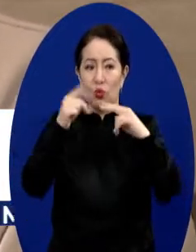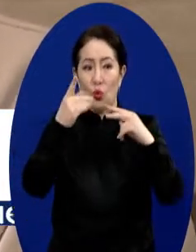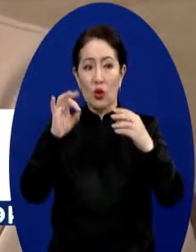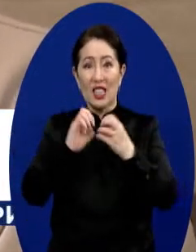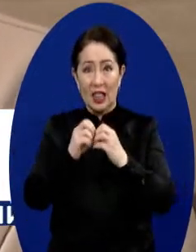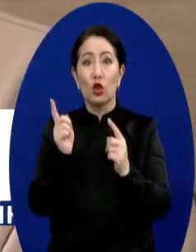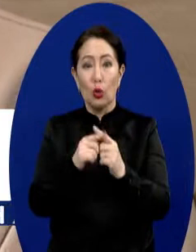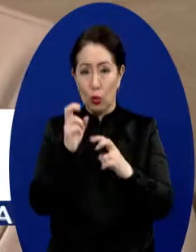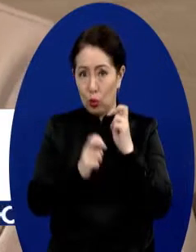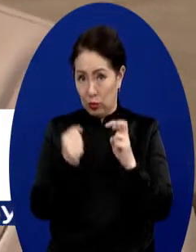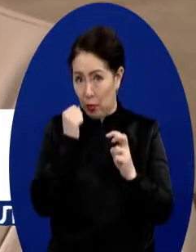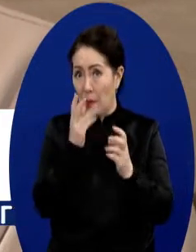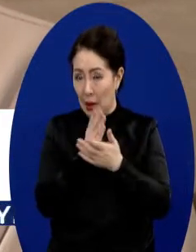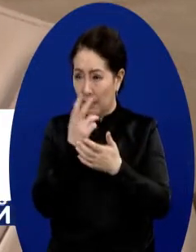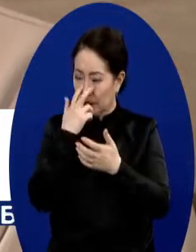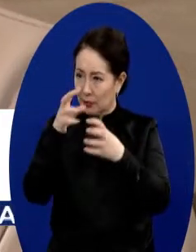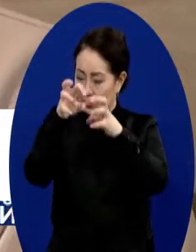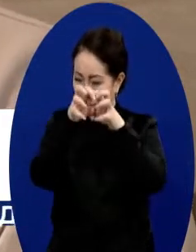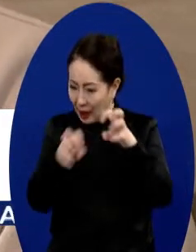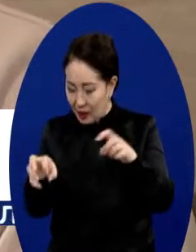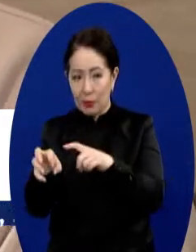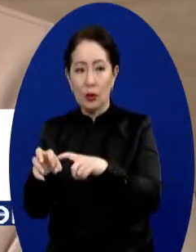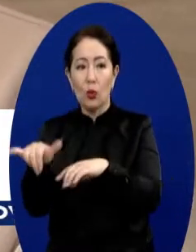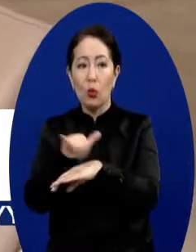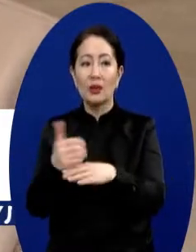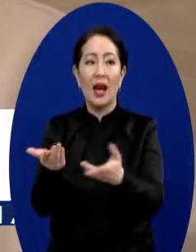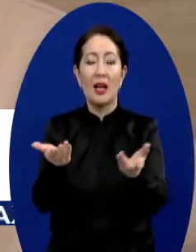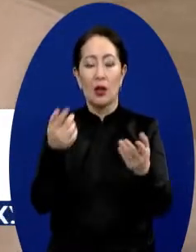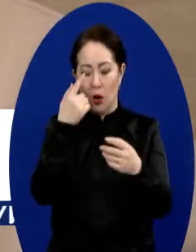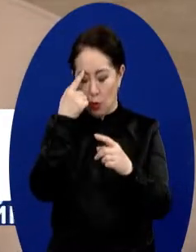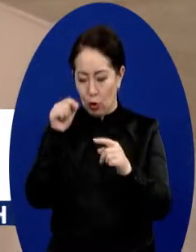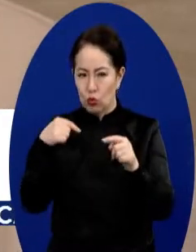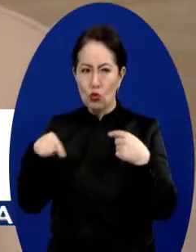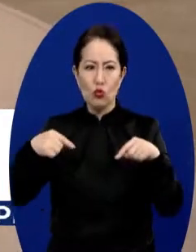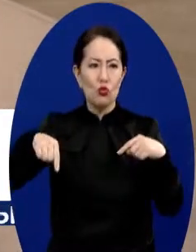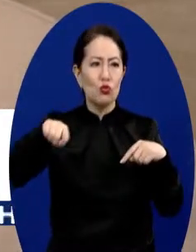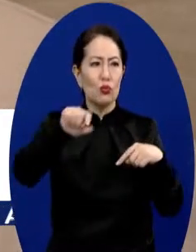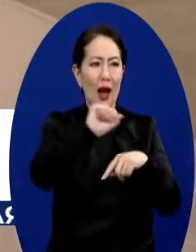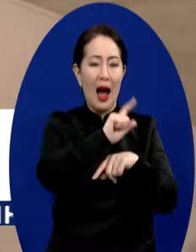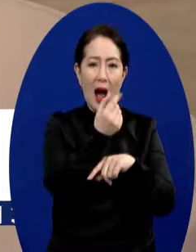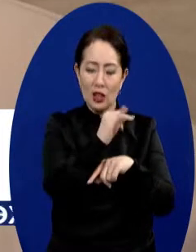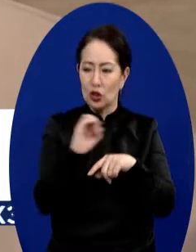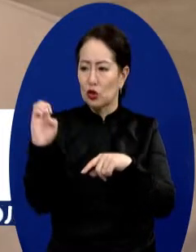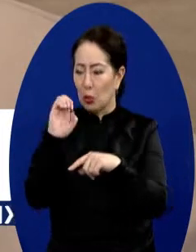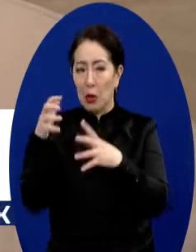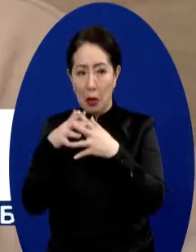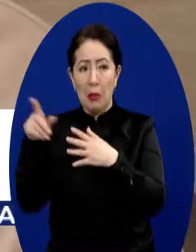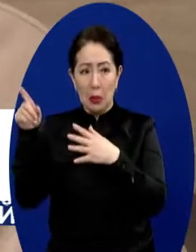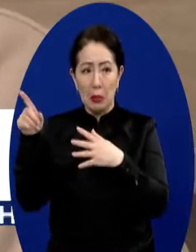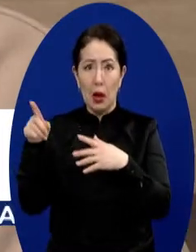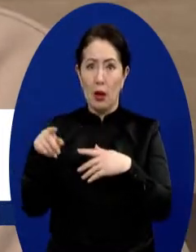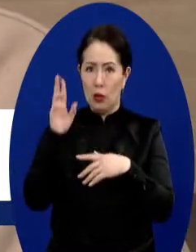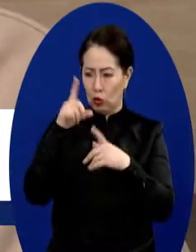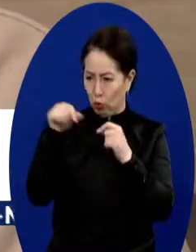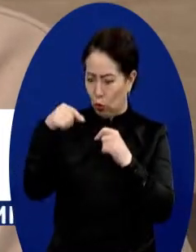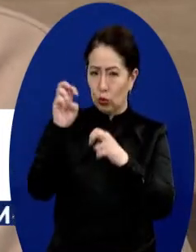том үйлдвэрлэгч байна. Энүүний салбар орнууд нь гэхлээр Монголыг тойрсон Азийн орнууд, Европ, Америктэд салбар